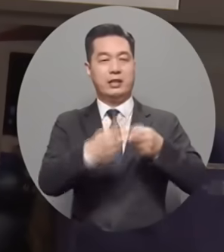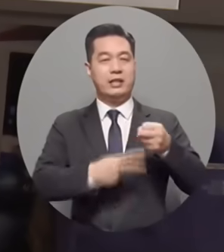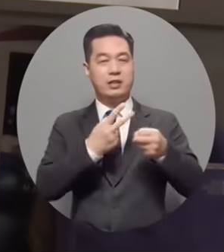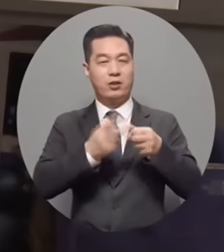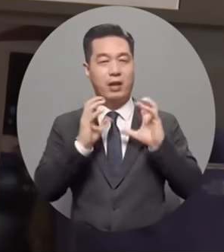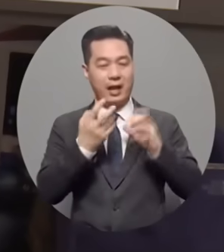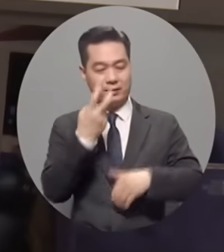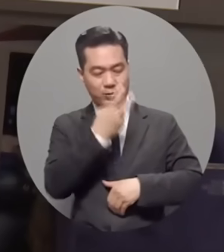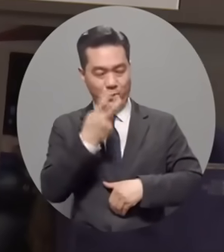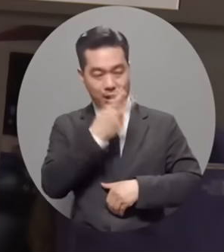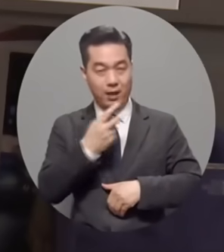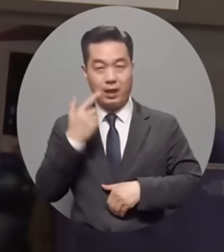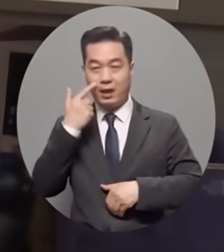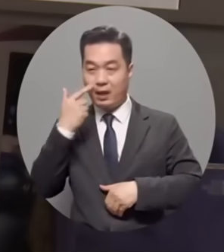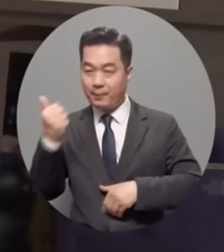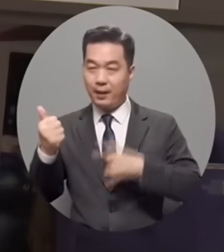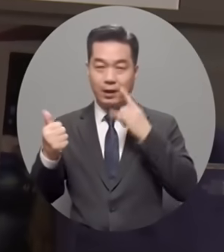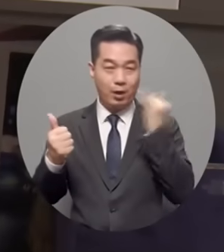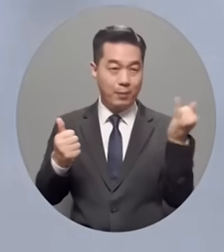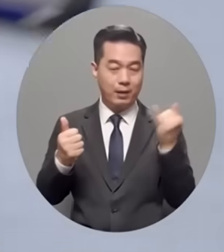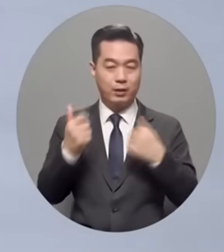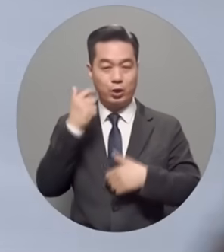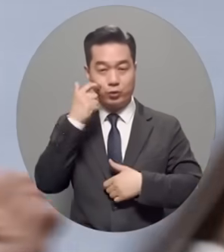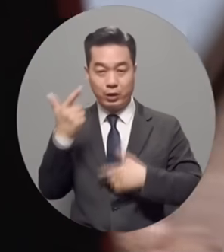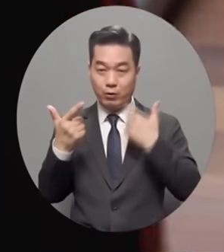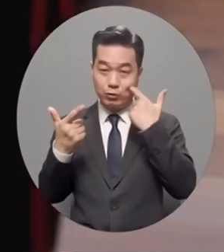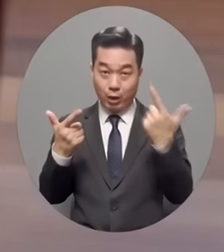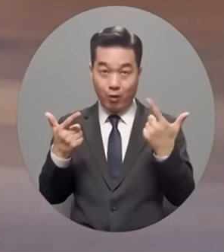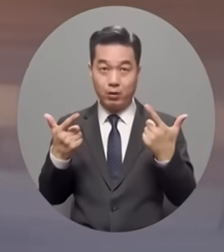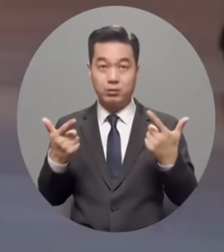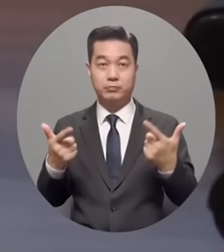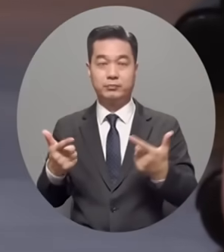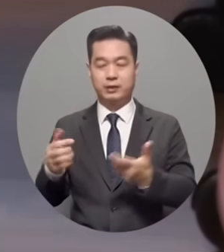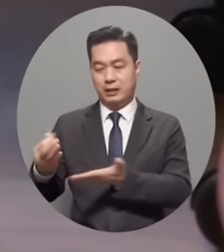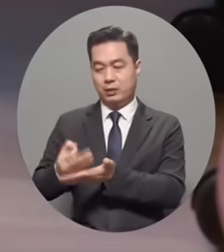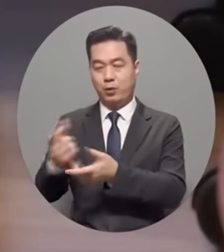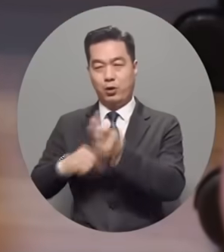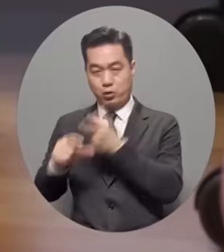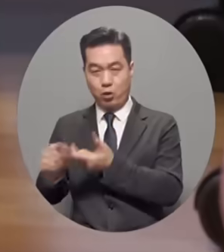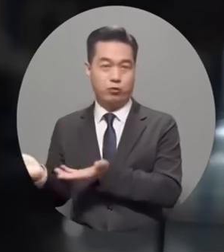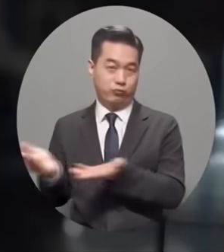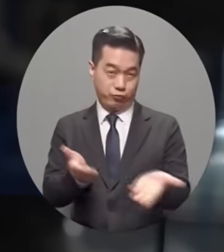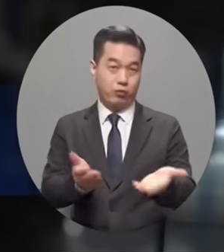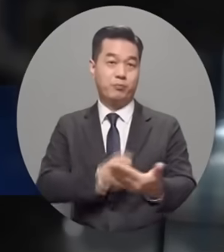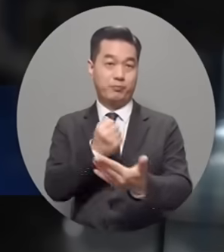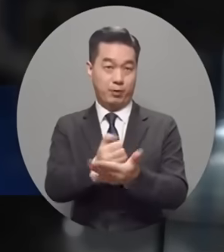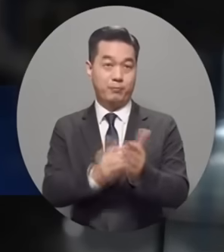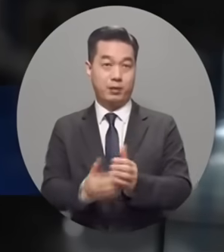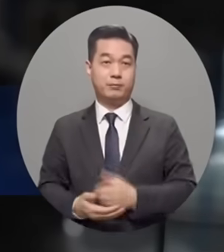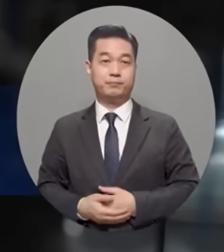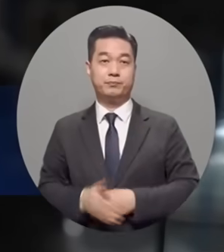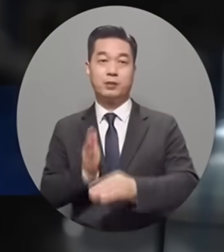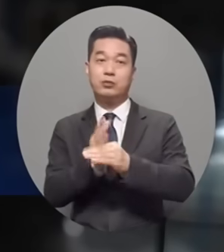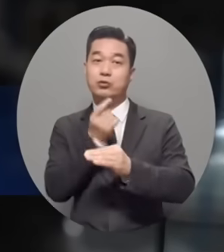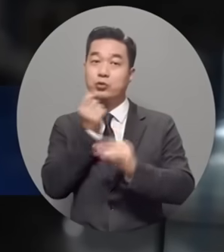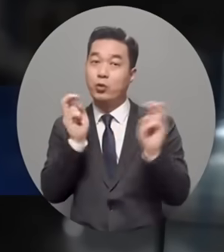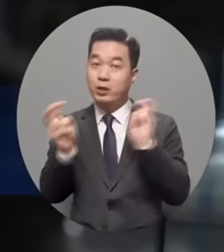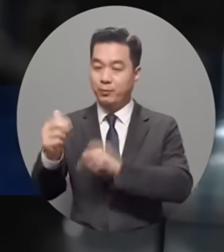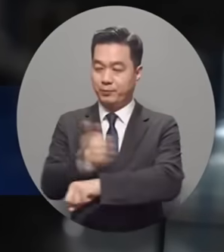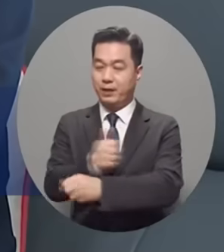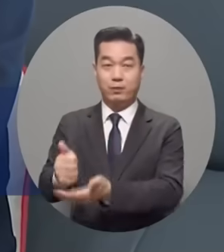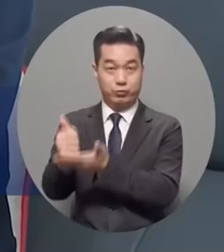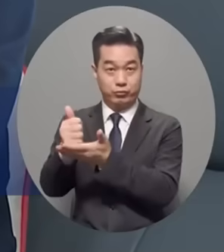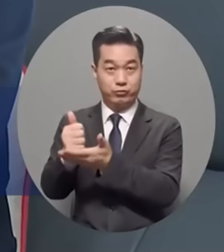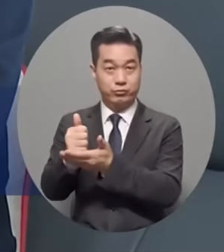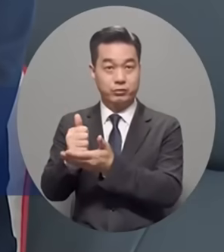아빠의 육아휴직을 각각 6개월로 늘리고 급여도 더 주기로 했는데요. 그러니까 중소기업 다니는 분들은 이미